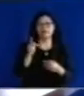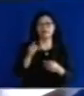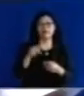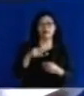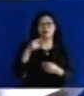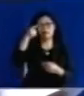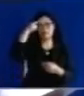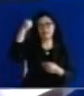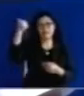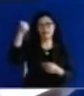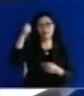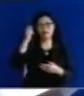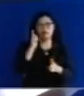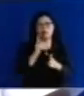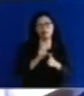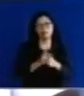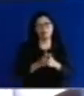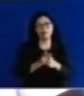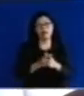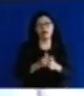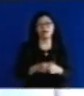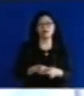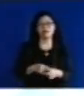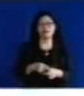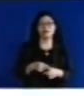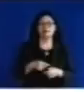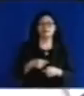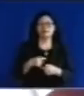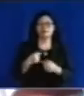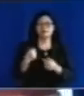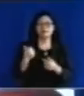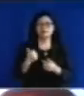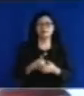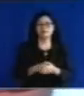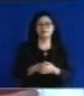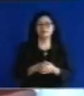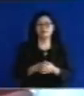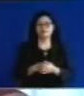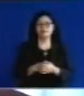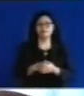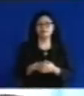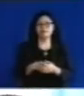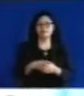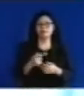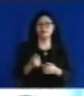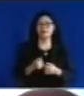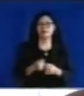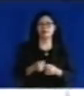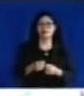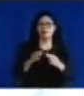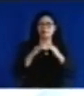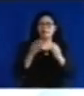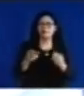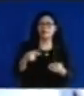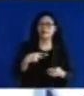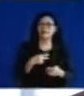pener. Ini pada dasarnya. Bagaimana melakukan perencanaan Kabupaten Brebes dengan baik? Bagaimana